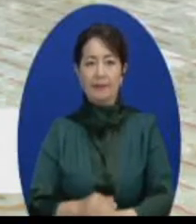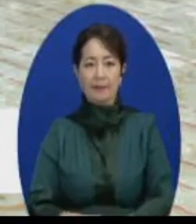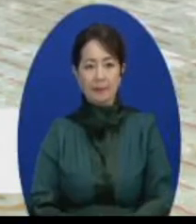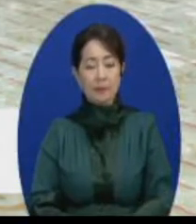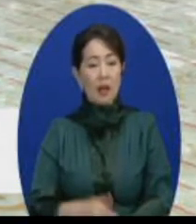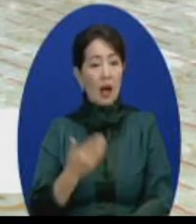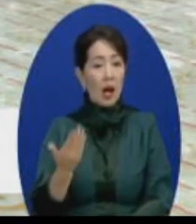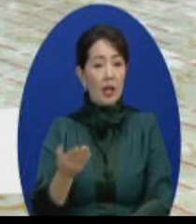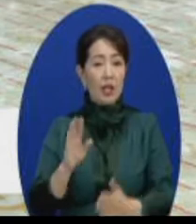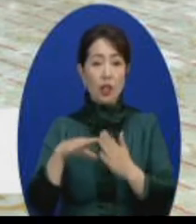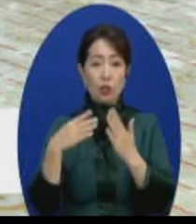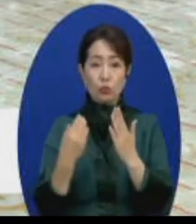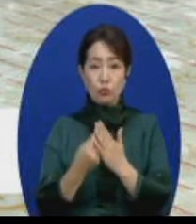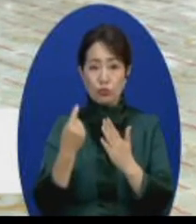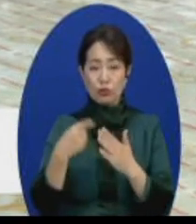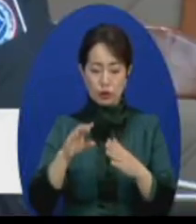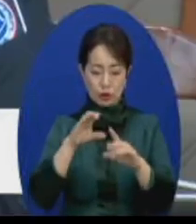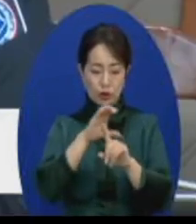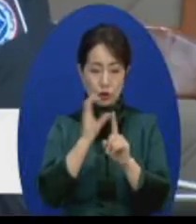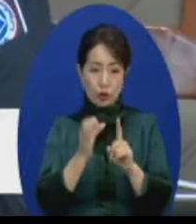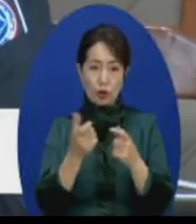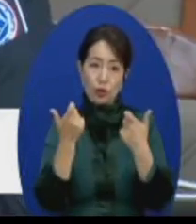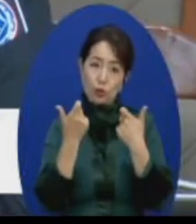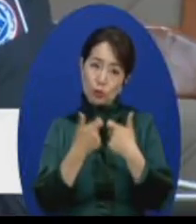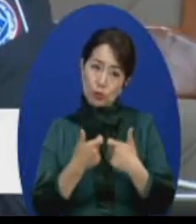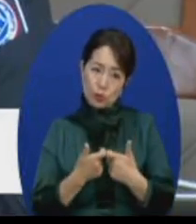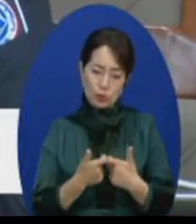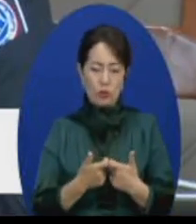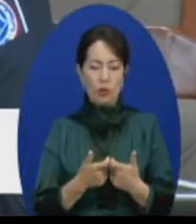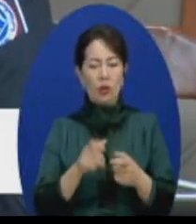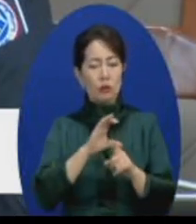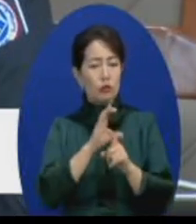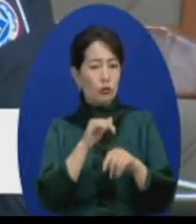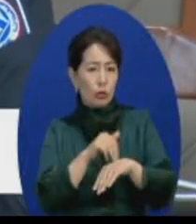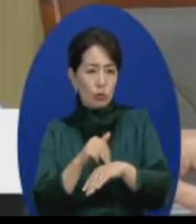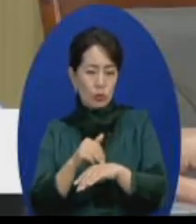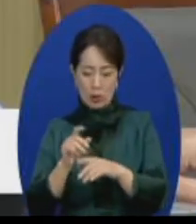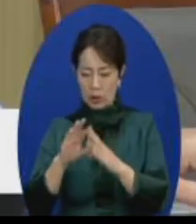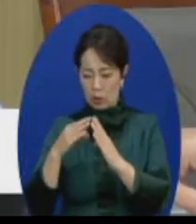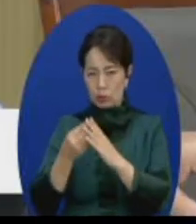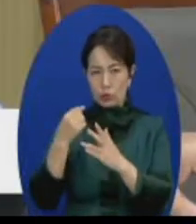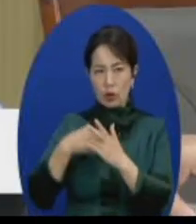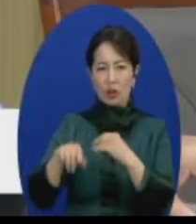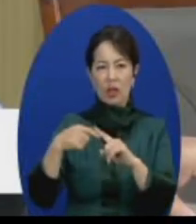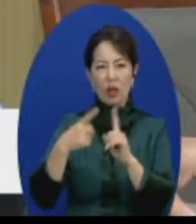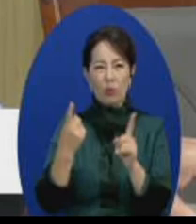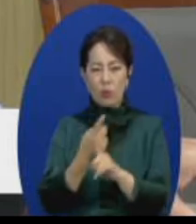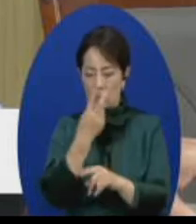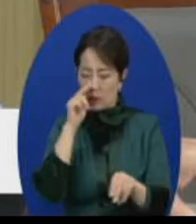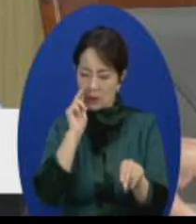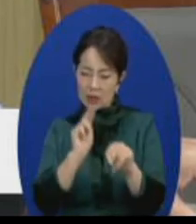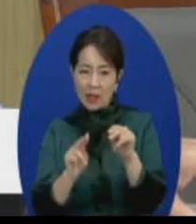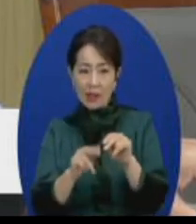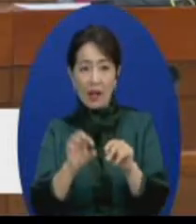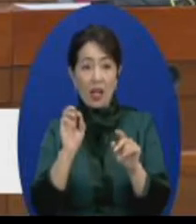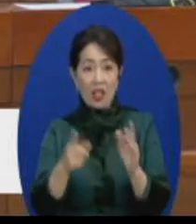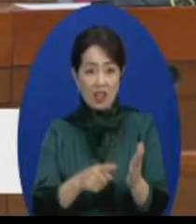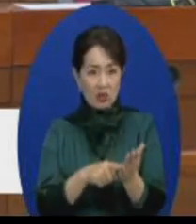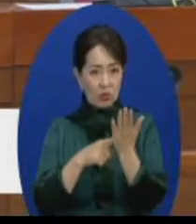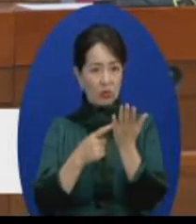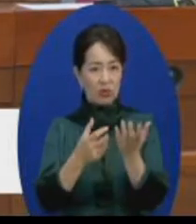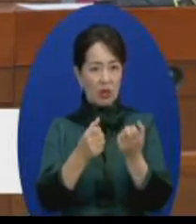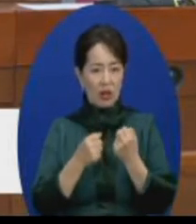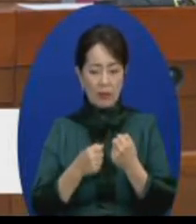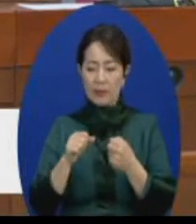Харин гэр бүлийн соёлыг төлөвшүүлэх ахмын хүрээнд бүрдэгдэх гэмт хэрэгүүдийг мөрдөн шалгах илрүүлэх цахим сүлжээгээр дамжуулан